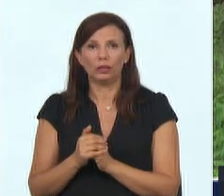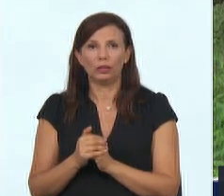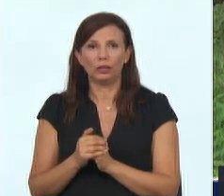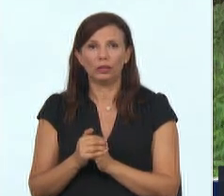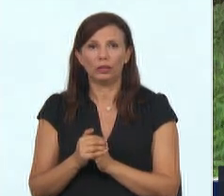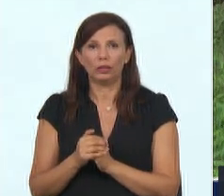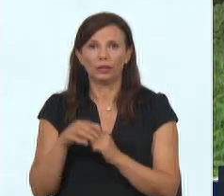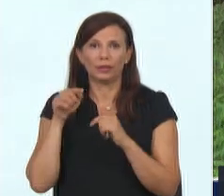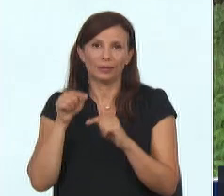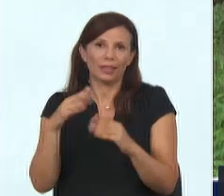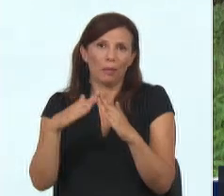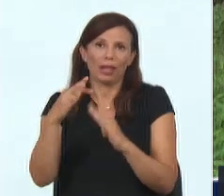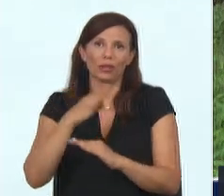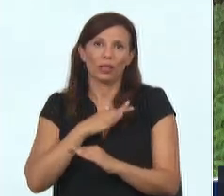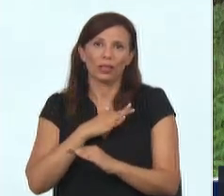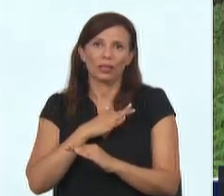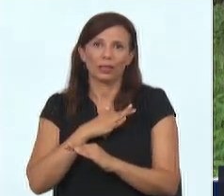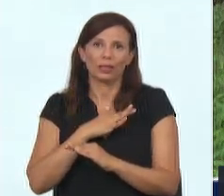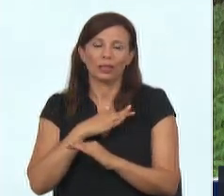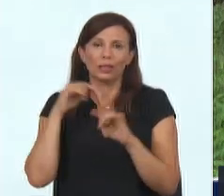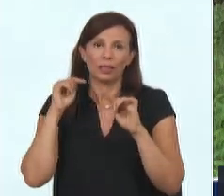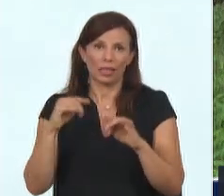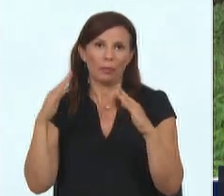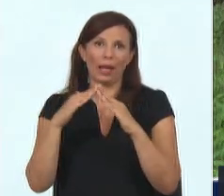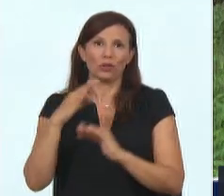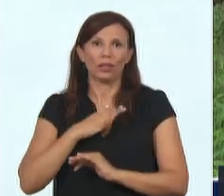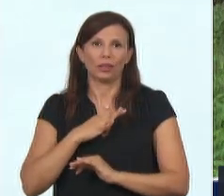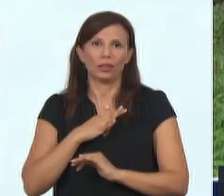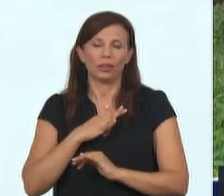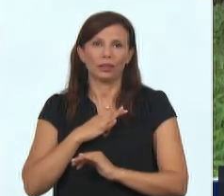זה הבית שלי. זה הבית שלי.